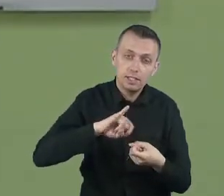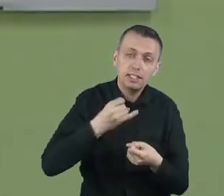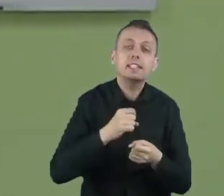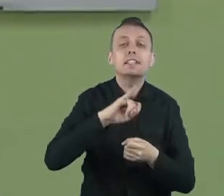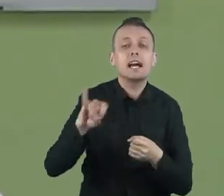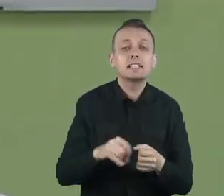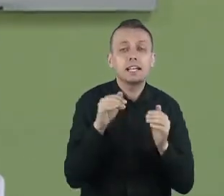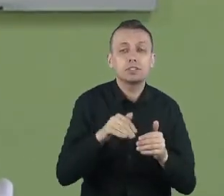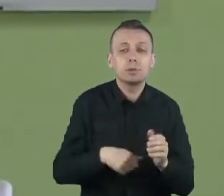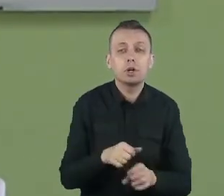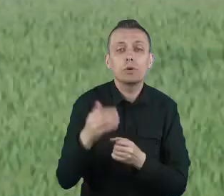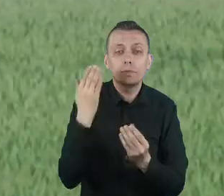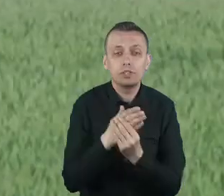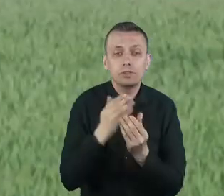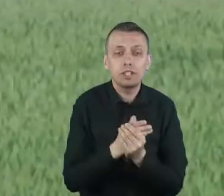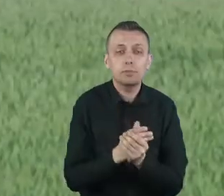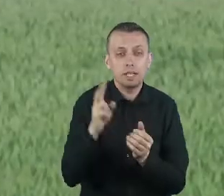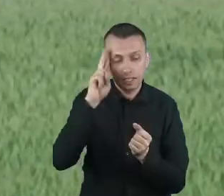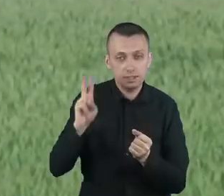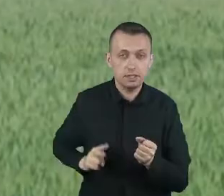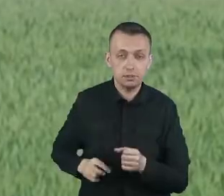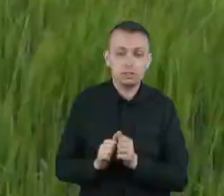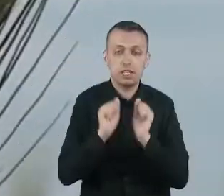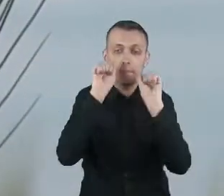firmy, instytucje bankowe, placówki doradcze, również